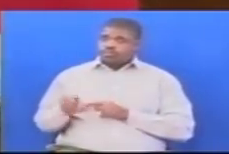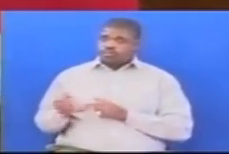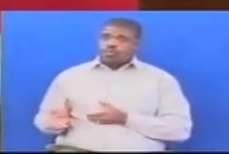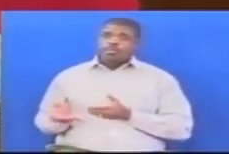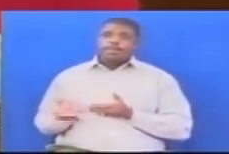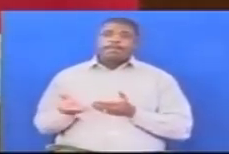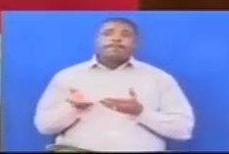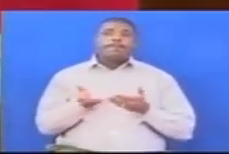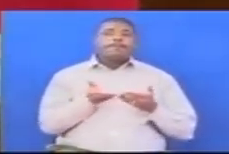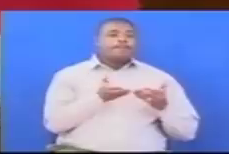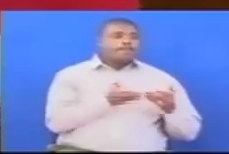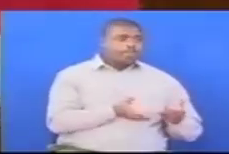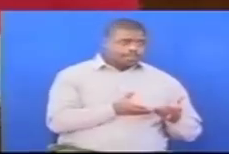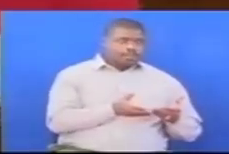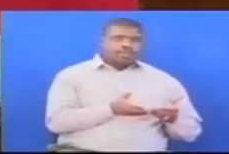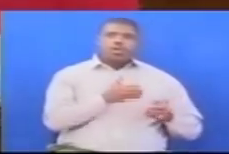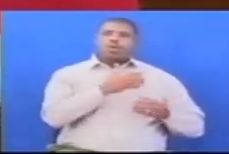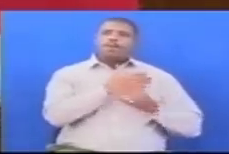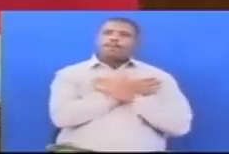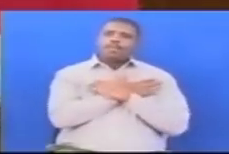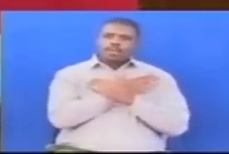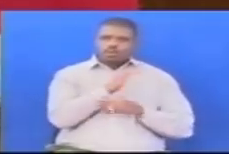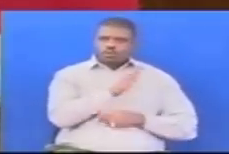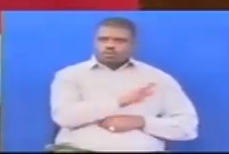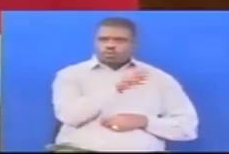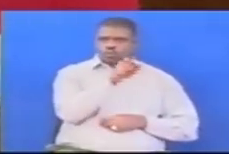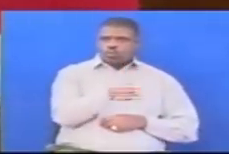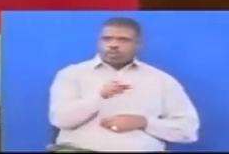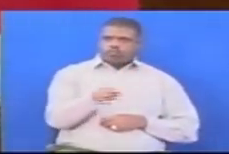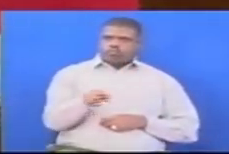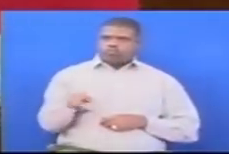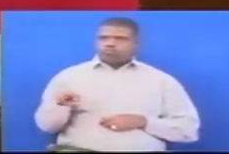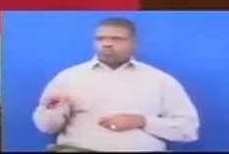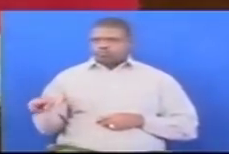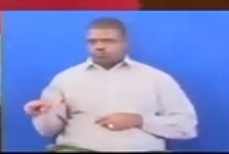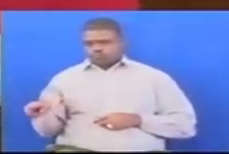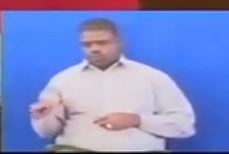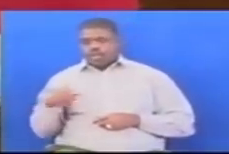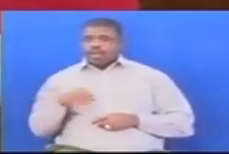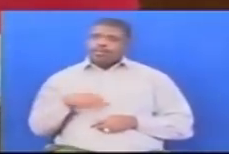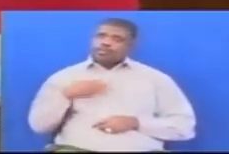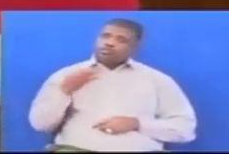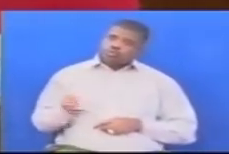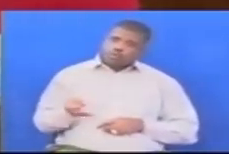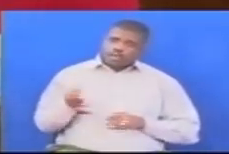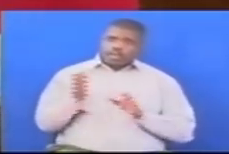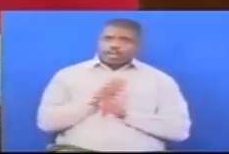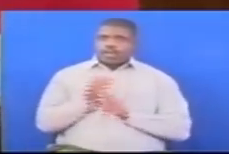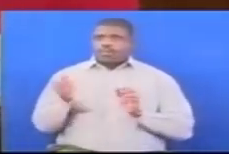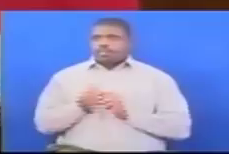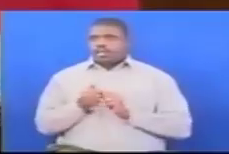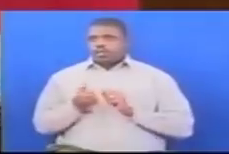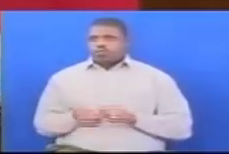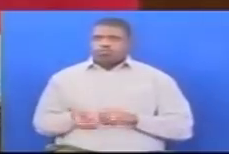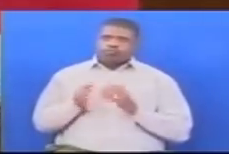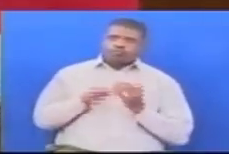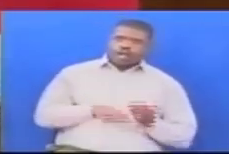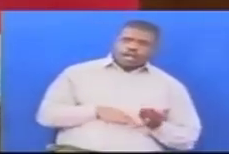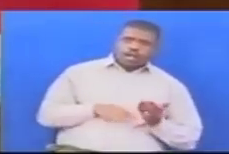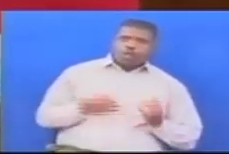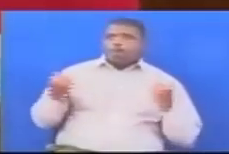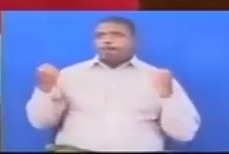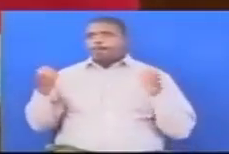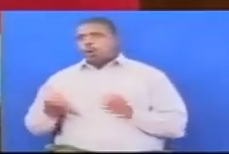rais ni uzalendo wake na upendo wake kwa Watanzania. Amejitoa kwa hali na mali kufa kupona